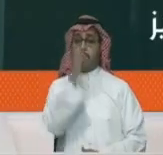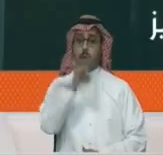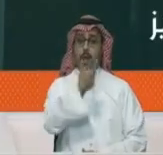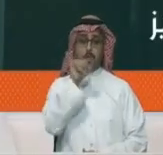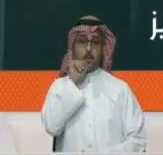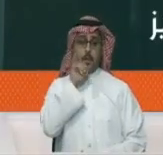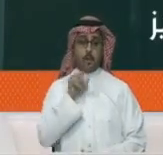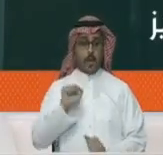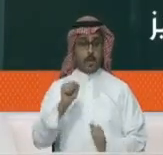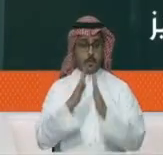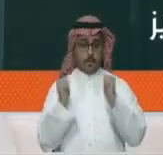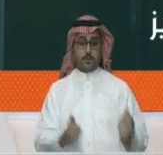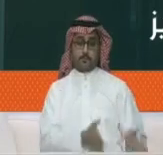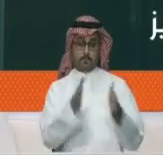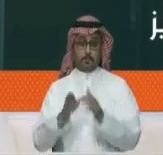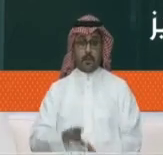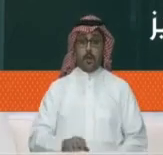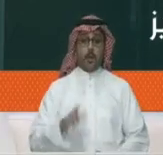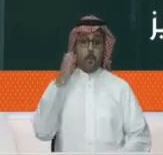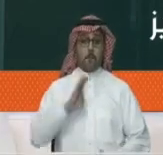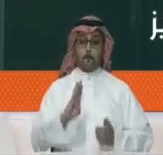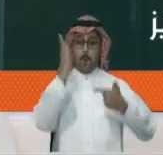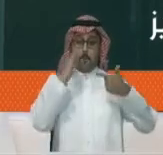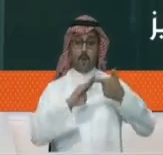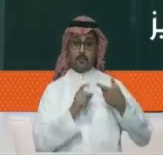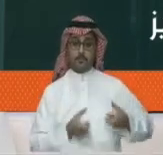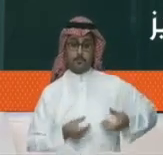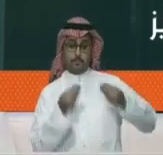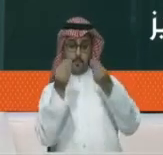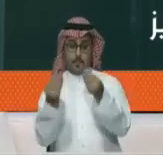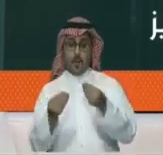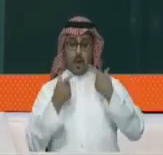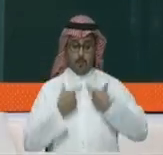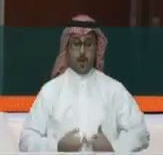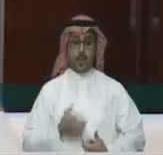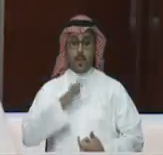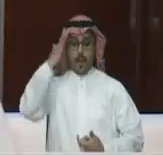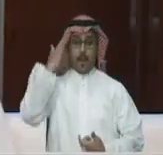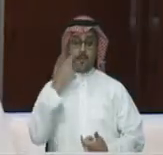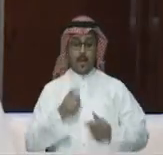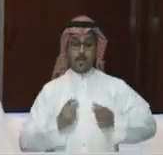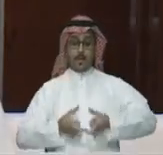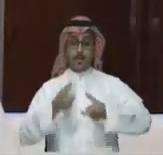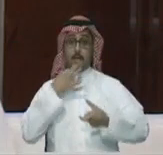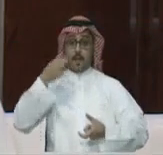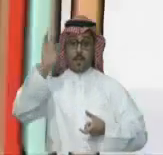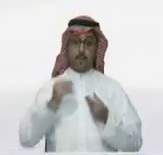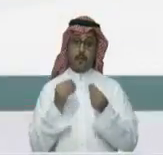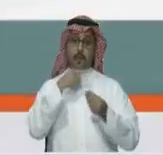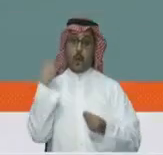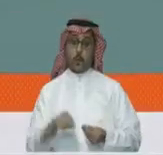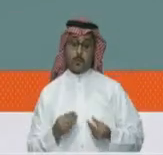تنفيذا لأمر الملك، ولي العهد يقلد الرئيس التنفيذي لصندوق الاستثمار الروسي وشاح الملك عبد العزيز.